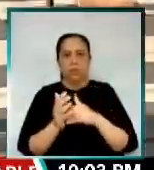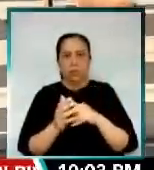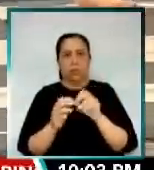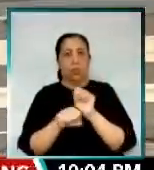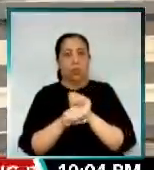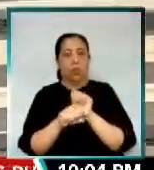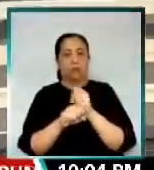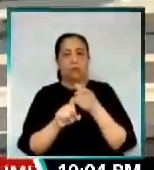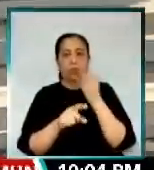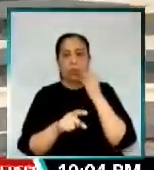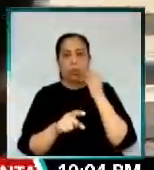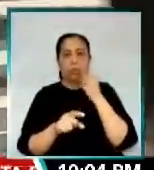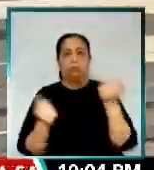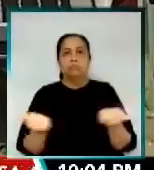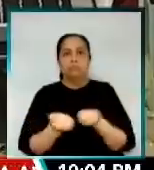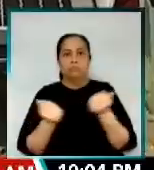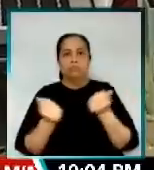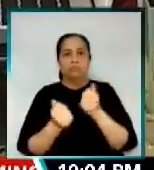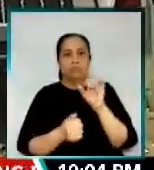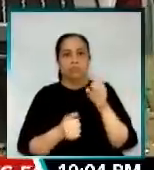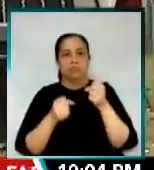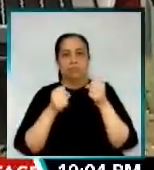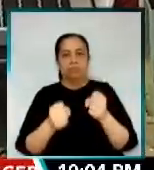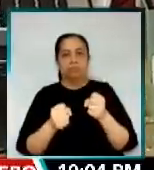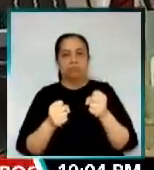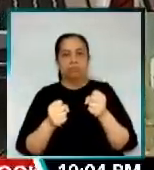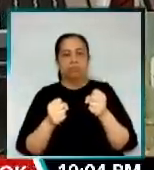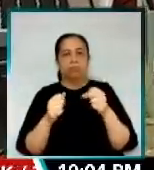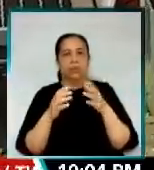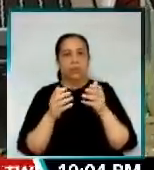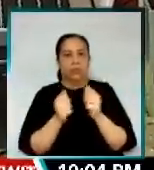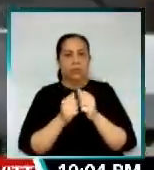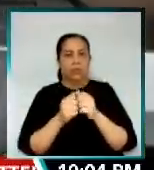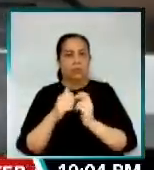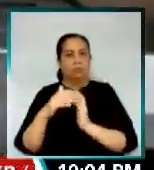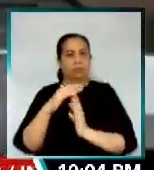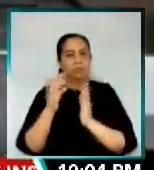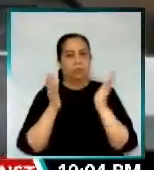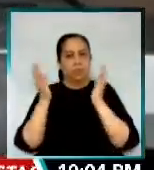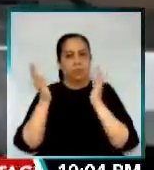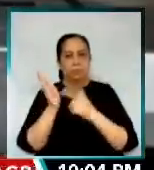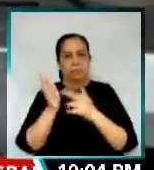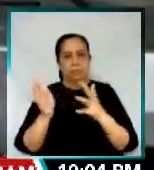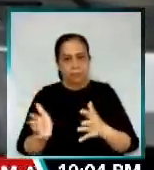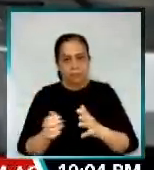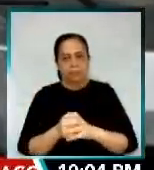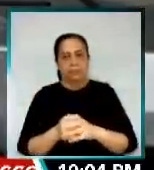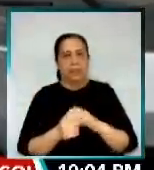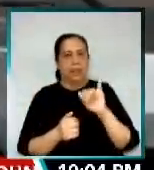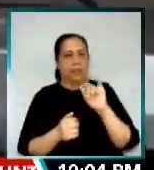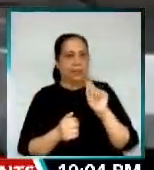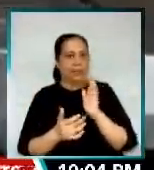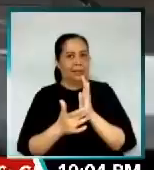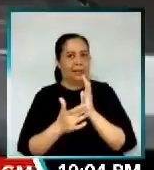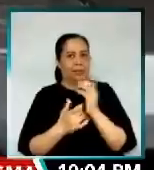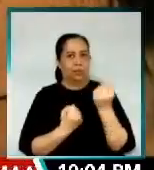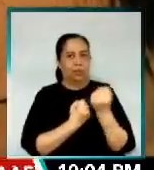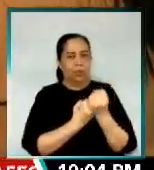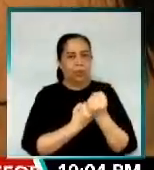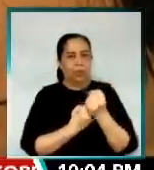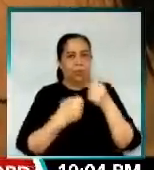ang available sa JobStreet platform, kabilang ang customer service representative, IT o tech support, web